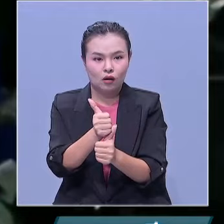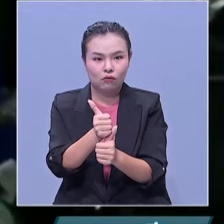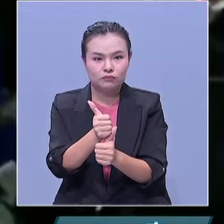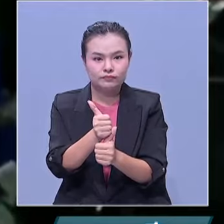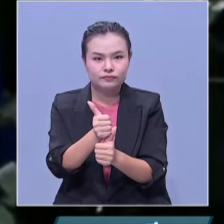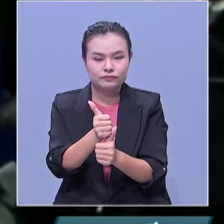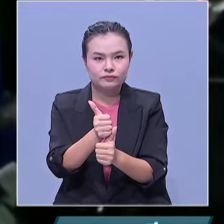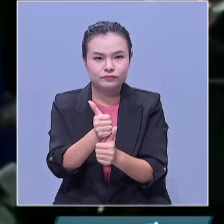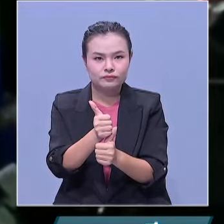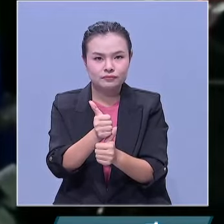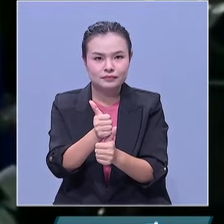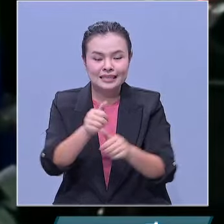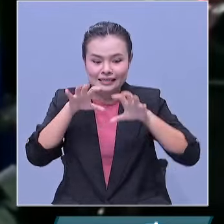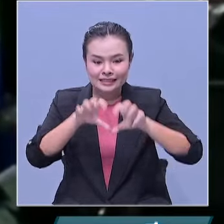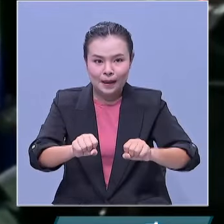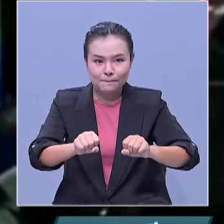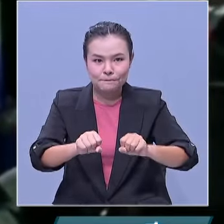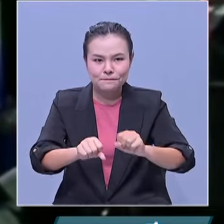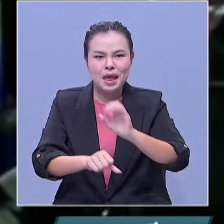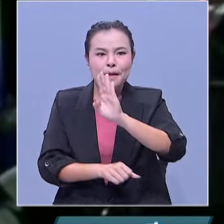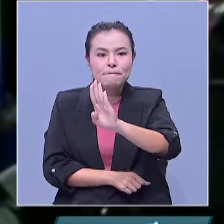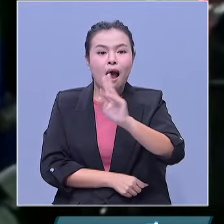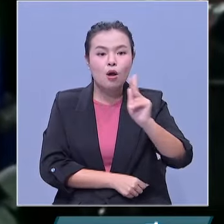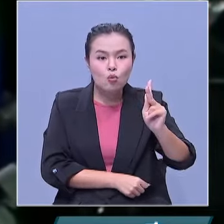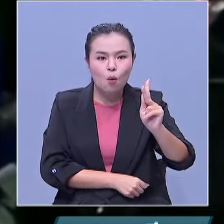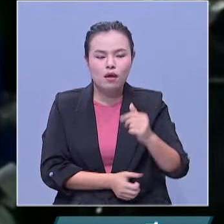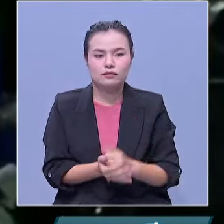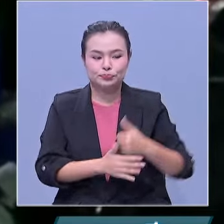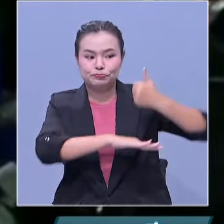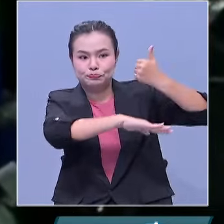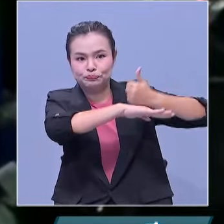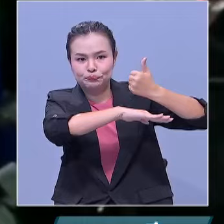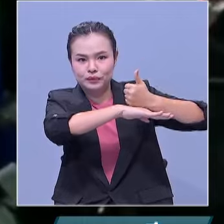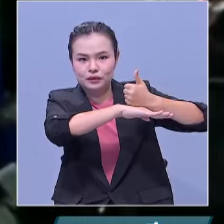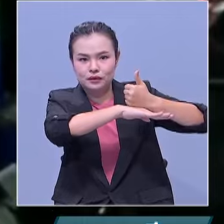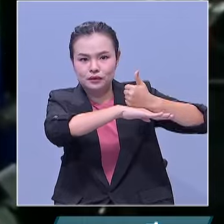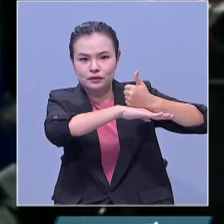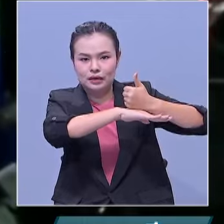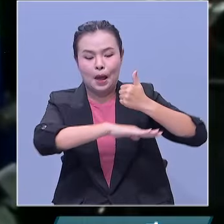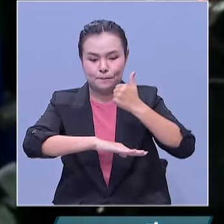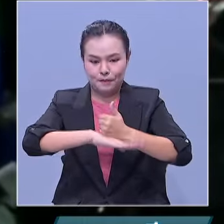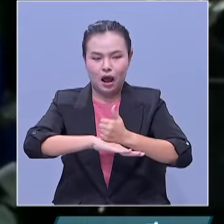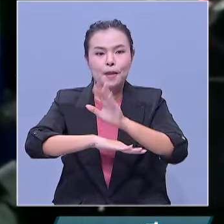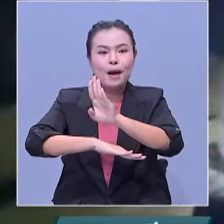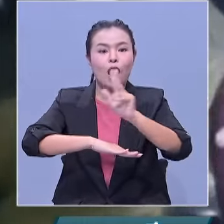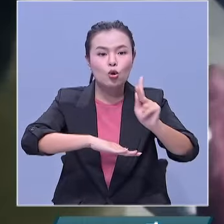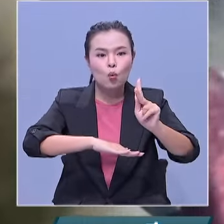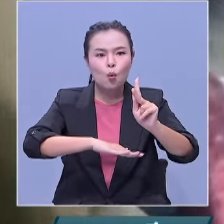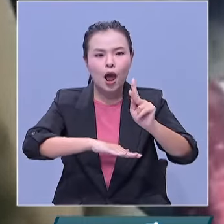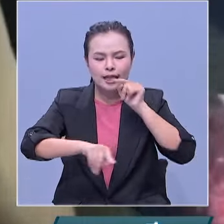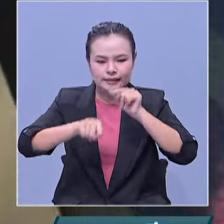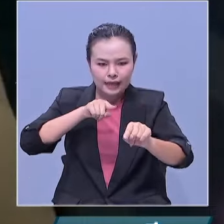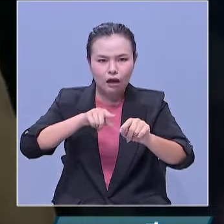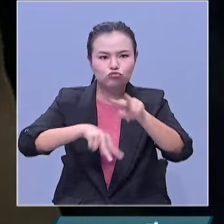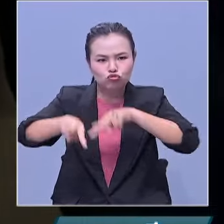ปราบปรามสพบางกรวยนะครับท่านก็บอกว่าหลังจากท่านผบตรแล้วก็ผู้กำกับสพบางกรวยนะครับนะครับสั่งการให้ตรวจ